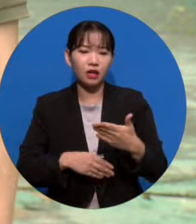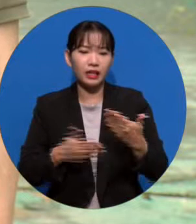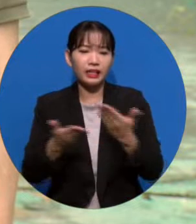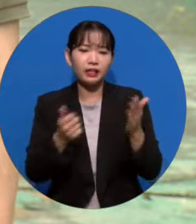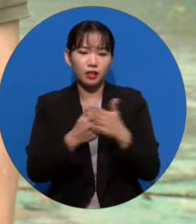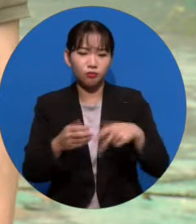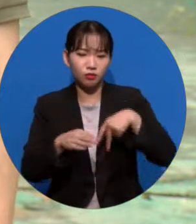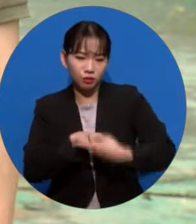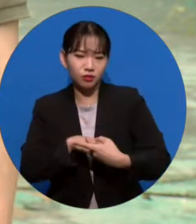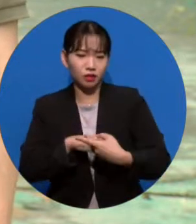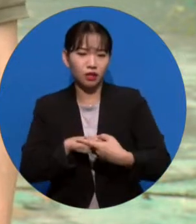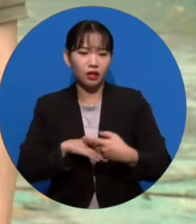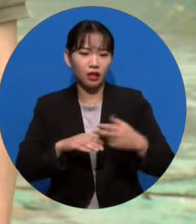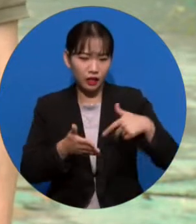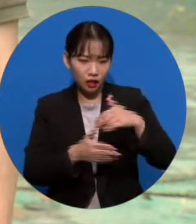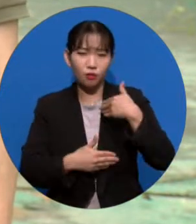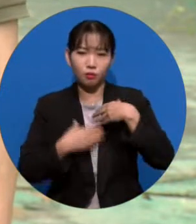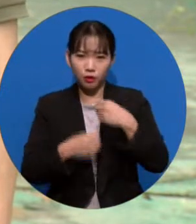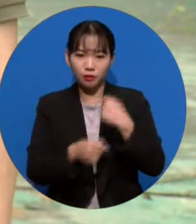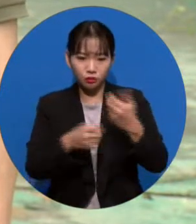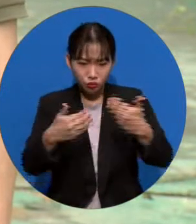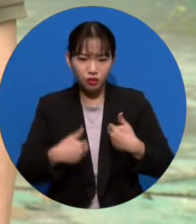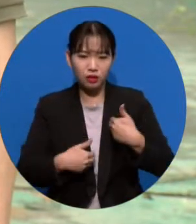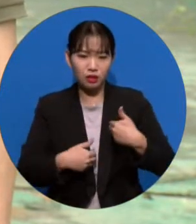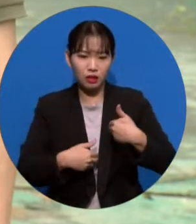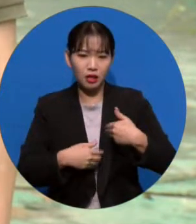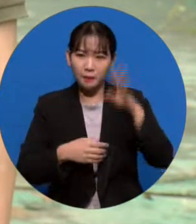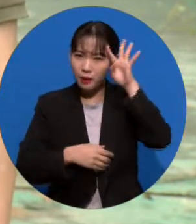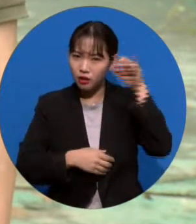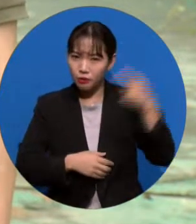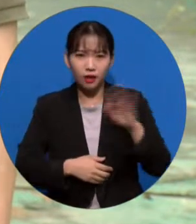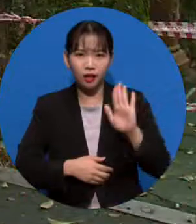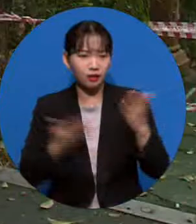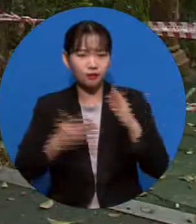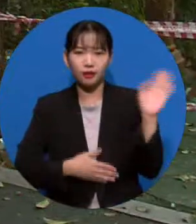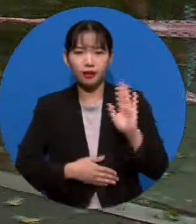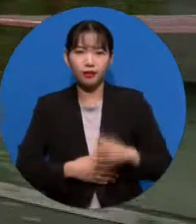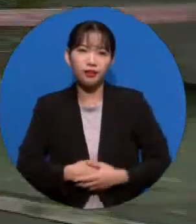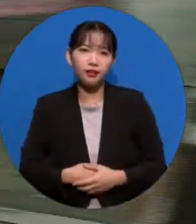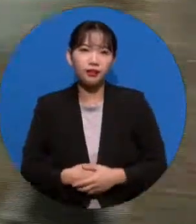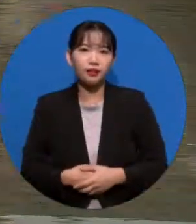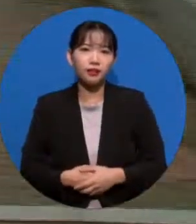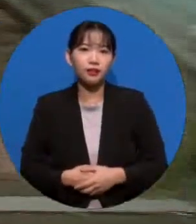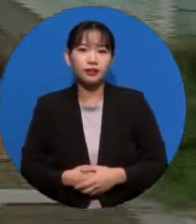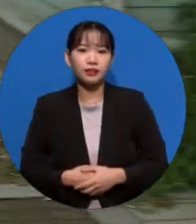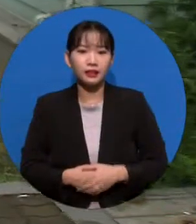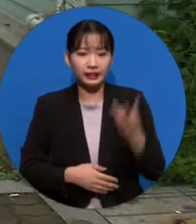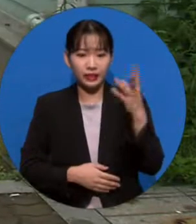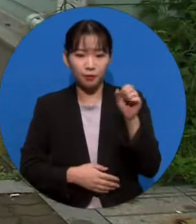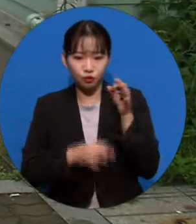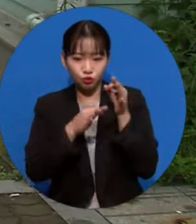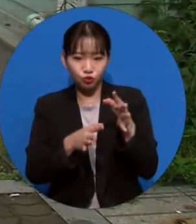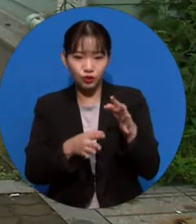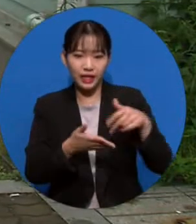넘어져서 인도에 가는 게 편하게 해줘야 되는데 그냥 파놓고 며칠씩 아니야 공사를 안 하는 거예요. 3억 원을 들여